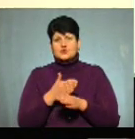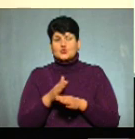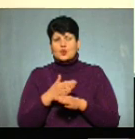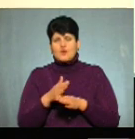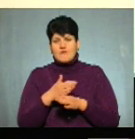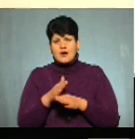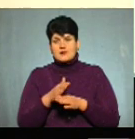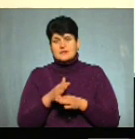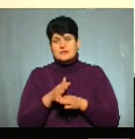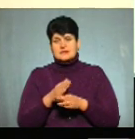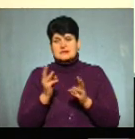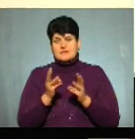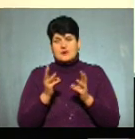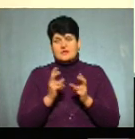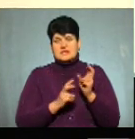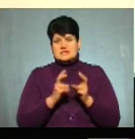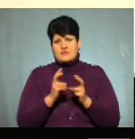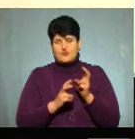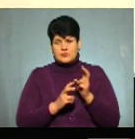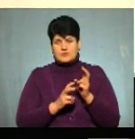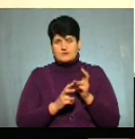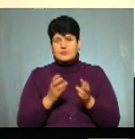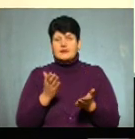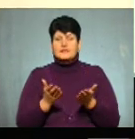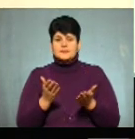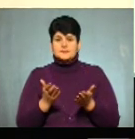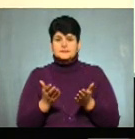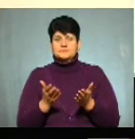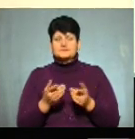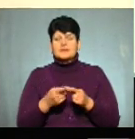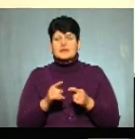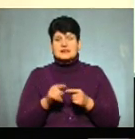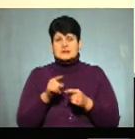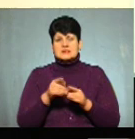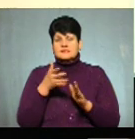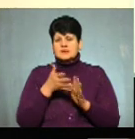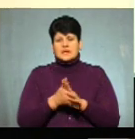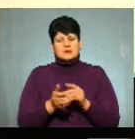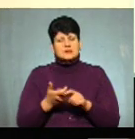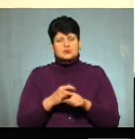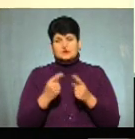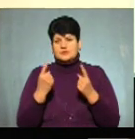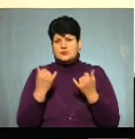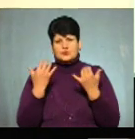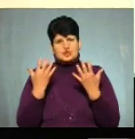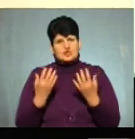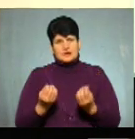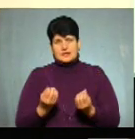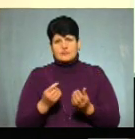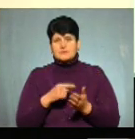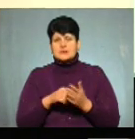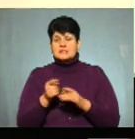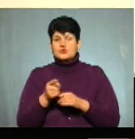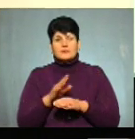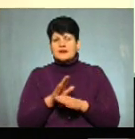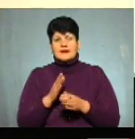сміттєсортувальних, сміттєспалювальних заводів. Проте ці затрати дуже великі на сьогоднішній день. Місто Тернопіль не